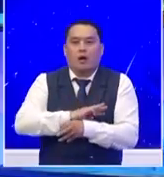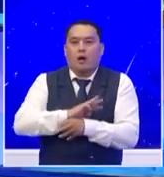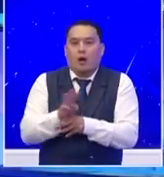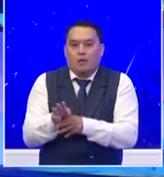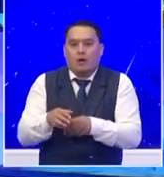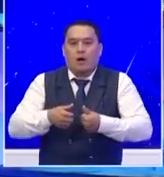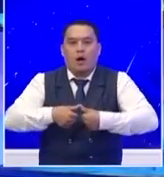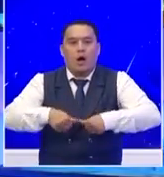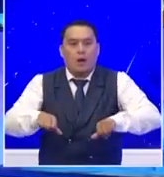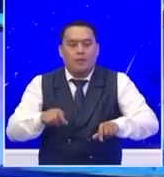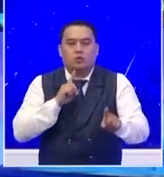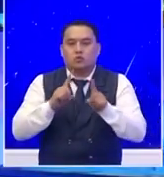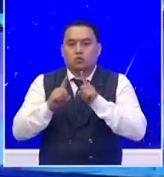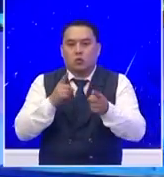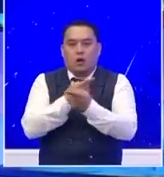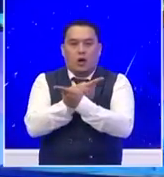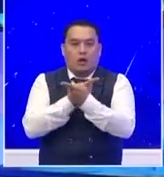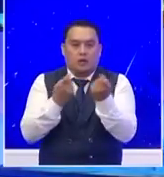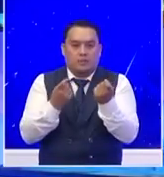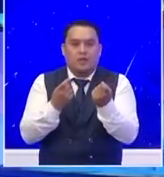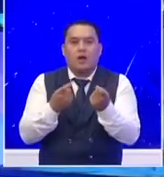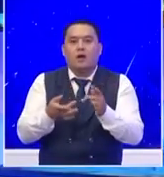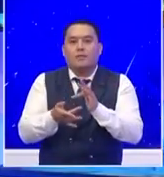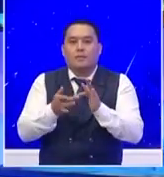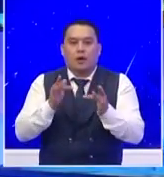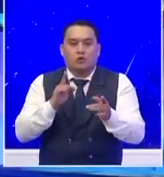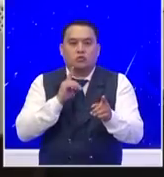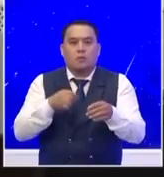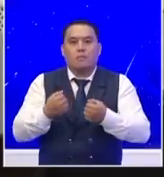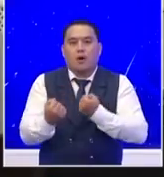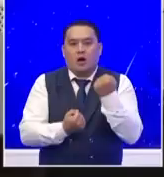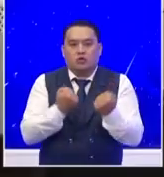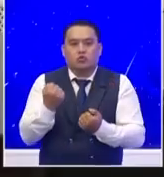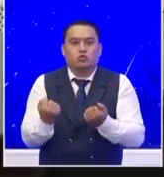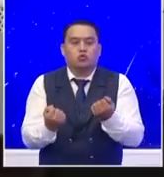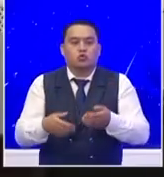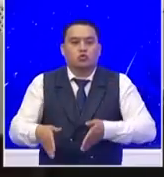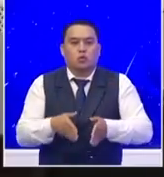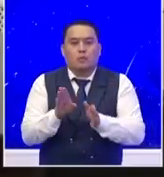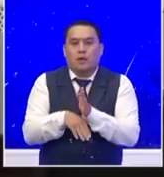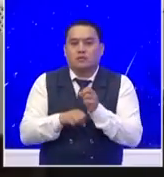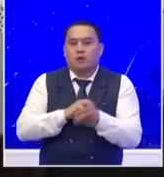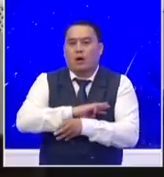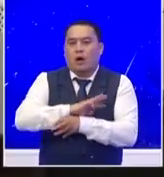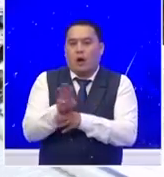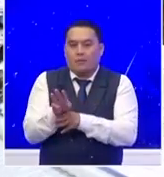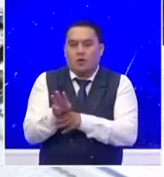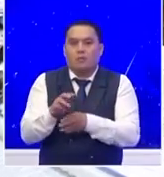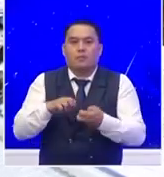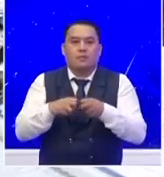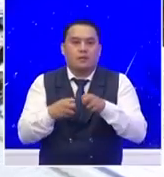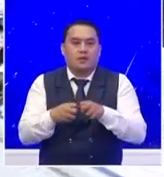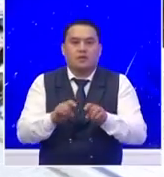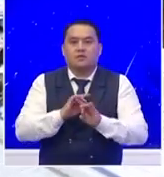бойынша комиссияның отырысында айтылды. Бейне байланыс жиынында автомобиль жолдарындағы қауіпсіздікті қамтамасыз ету мәселесі